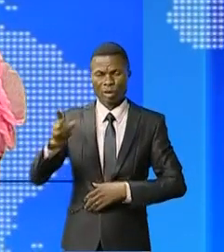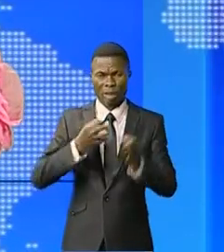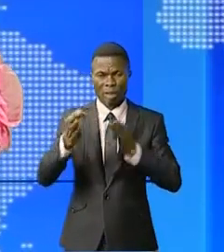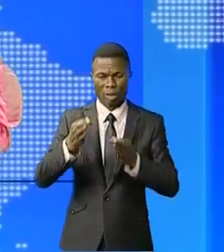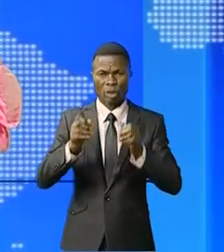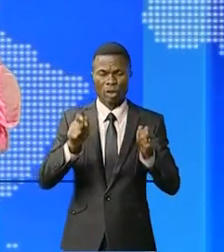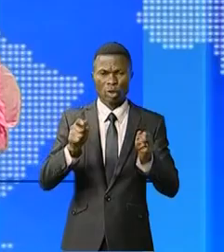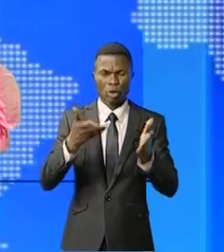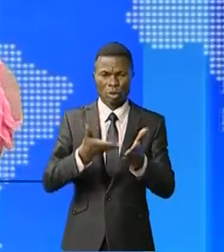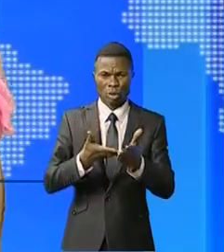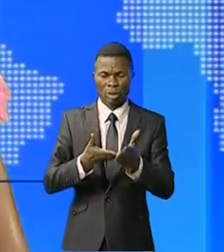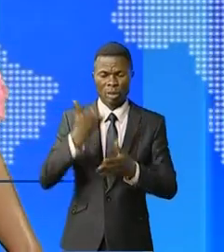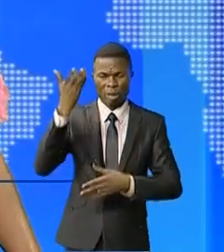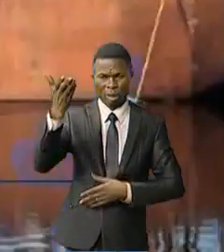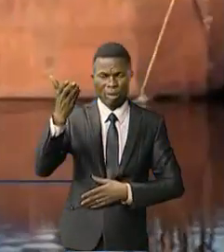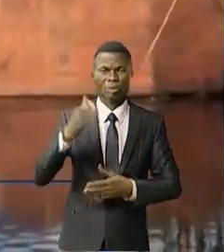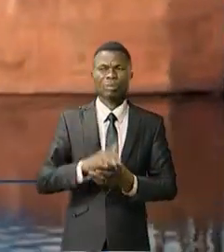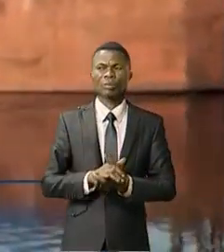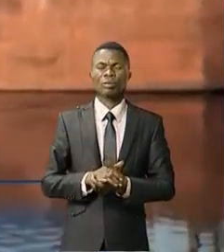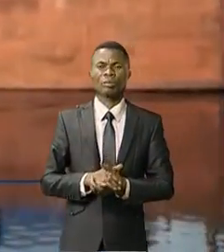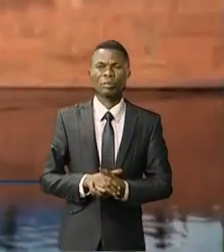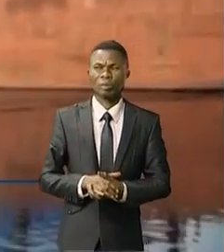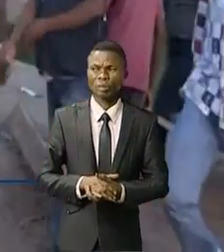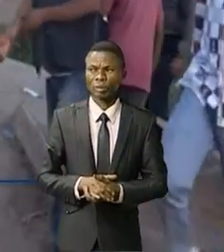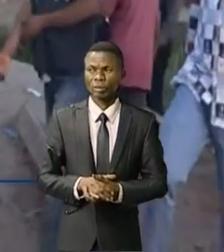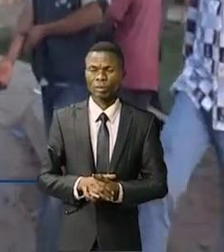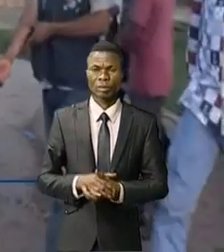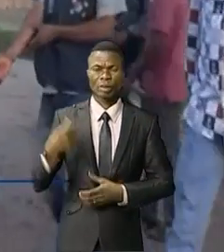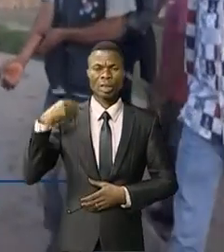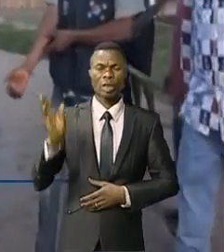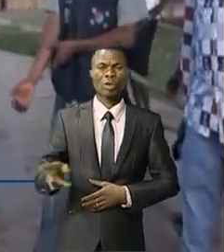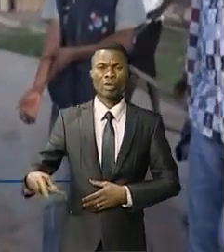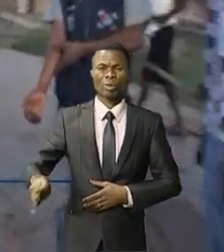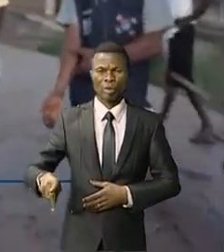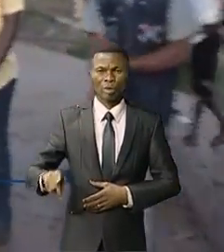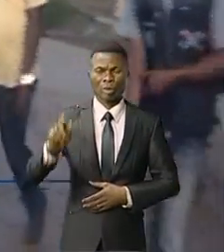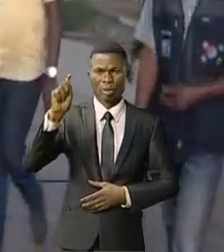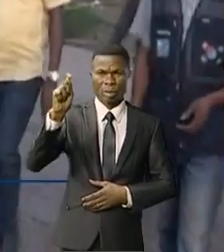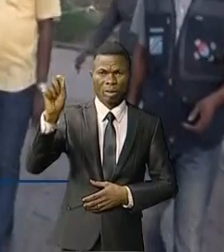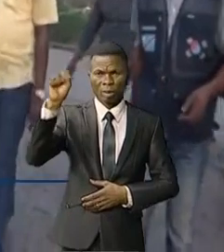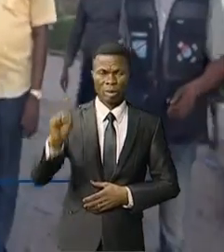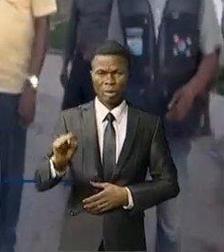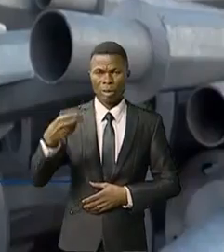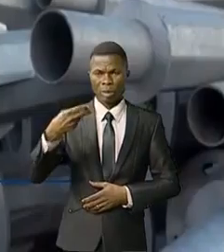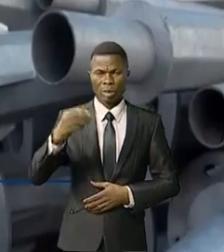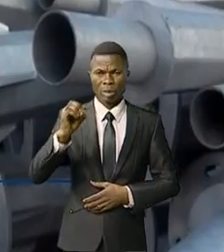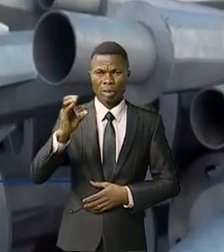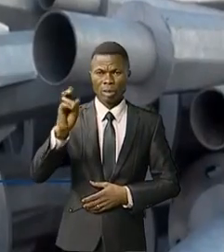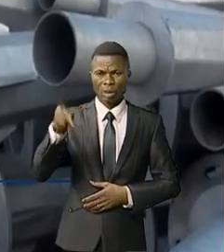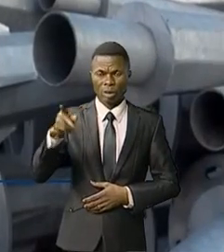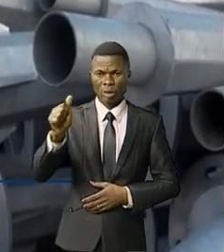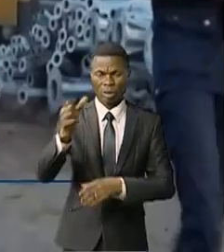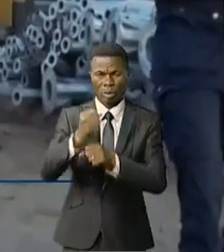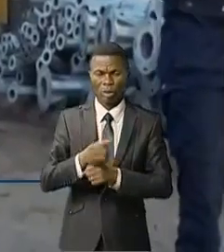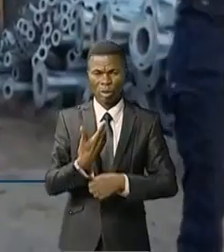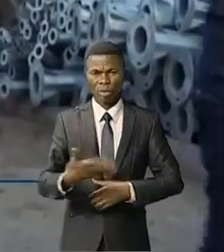ses commentaires signés Chimène Dondo. Le gouverneur de la province de la Tchouapa, Pancras Bongongkoy, a réceptionné de